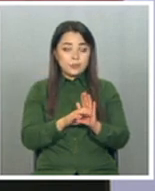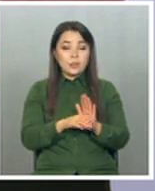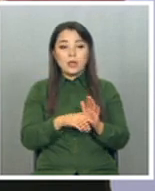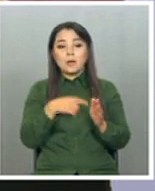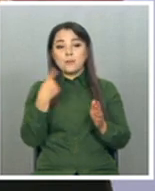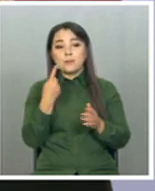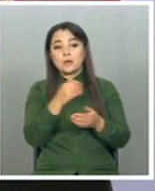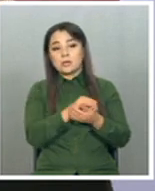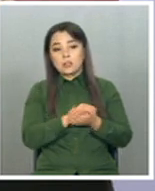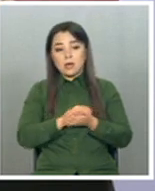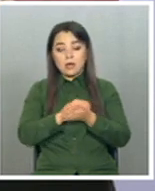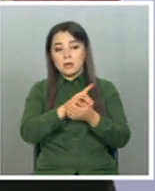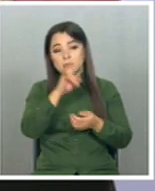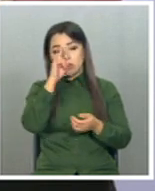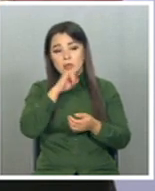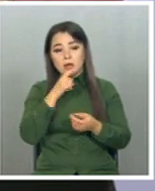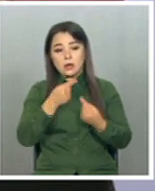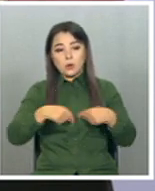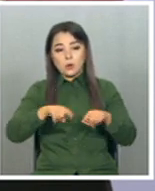бірлікті қазақ хандығын құрды.